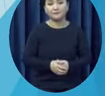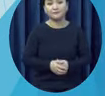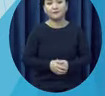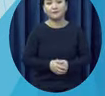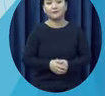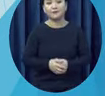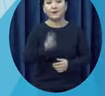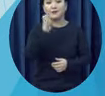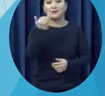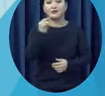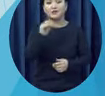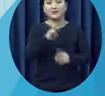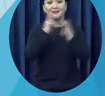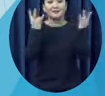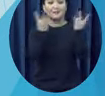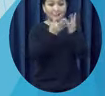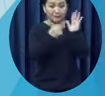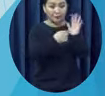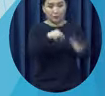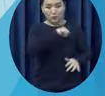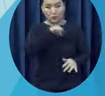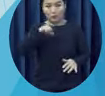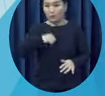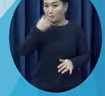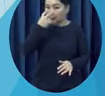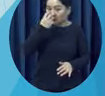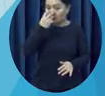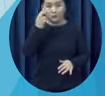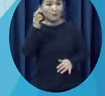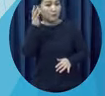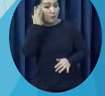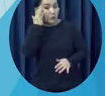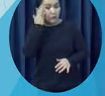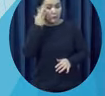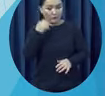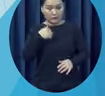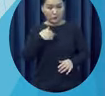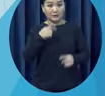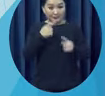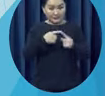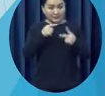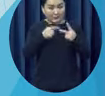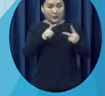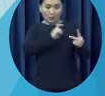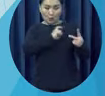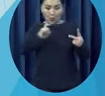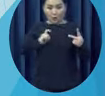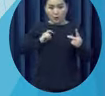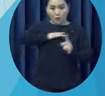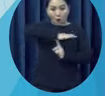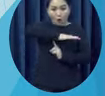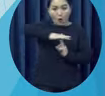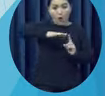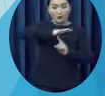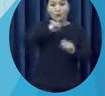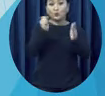тэр бичил нийгэмдээ үзэл бодлоо хамгаалах, илэрхийлэхээс гадна хувийн эрх чөлөө, хувийн орон зай гэдэг зүйл маань хүүхдийн маань хувьд хамгийн чухал хэрэгцээнүүдийн